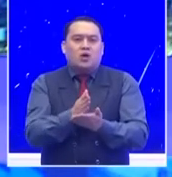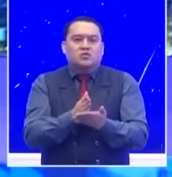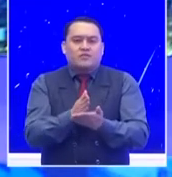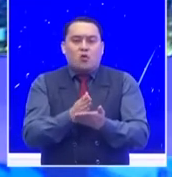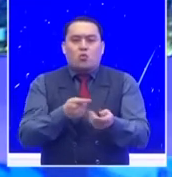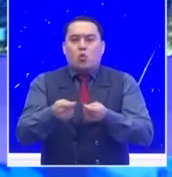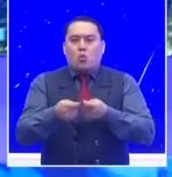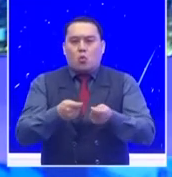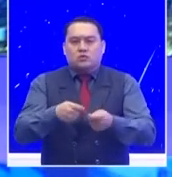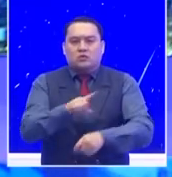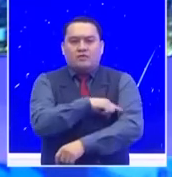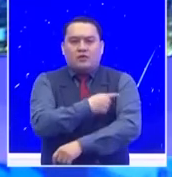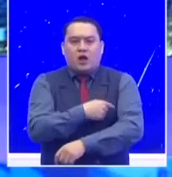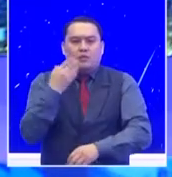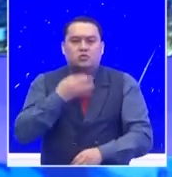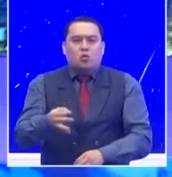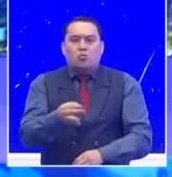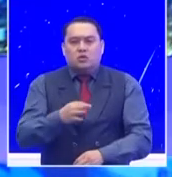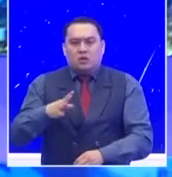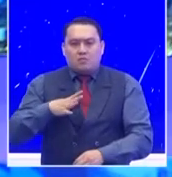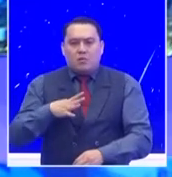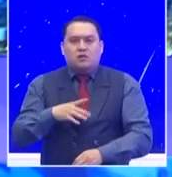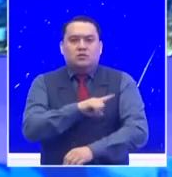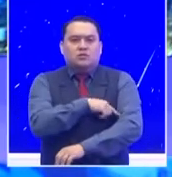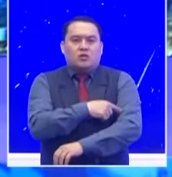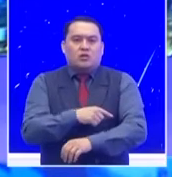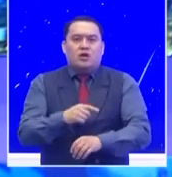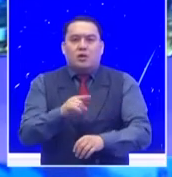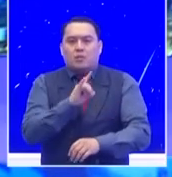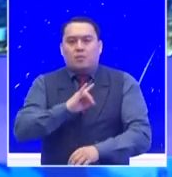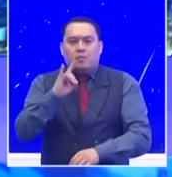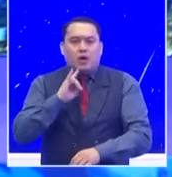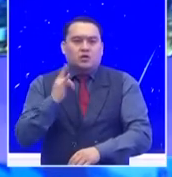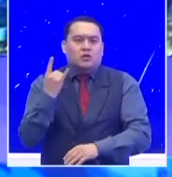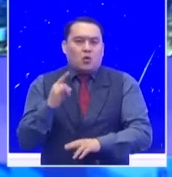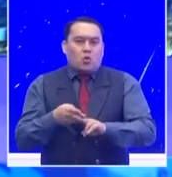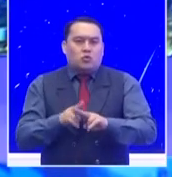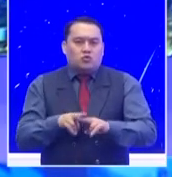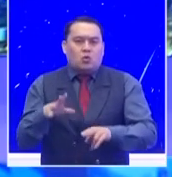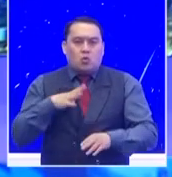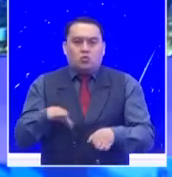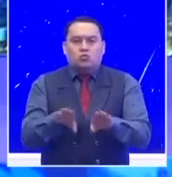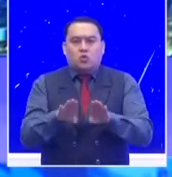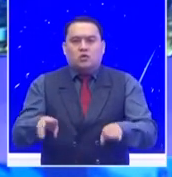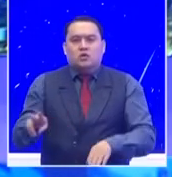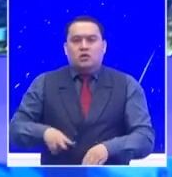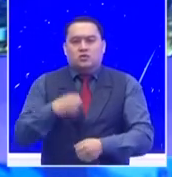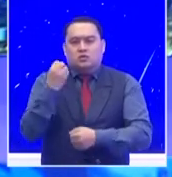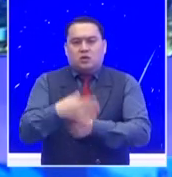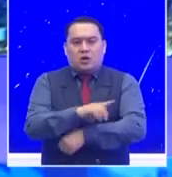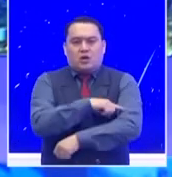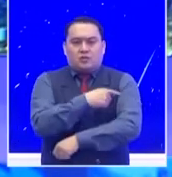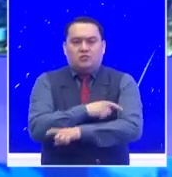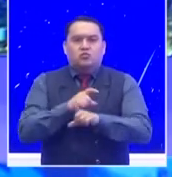заместитель руководителя управления здравоохранения Алматинской области по охране здоровья матери и ребенка. Такая же участь постигла директора